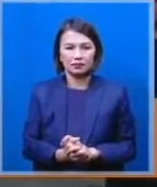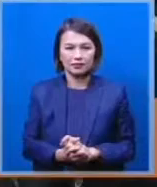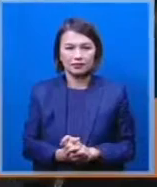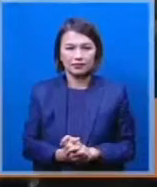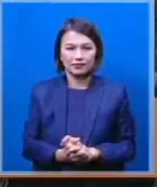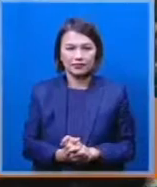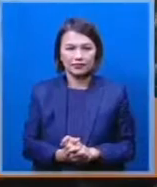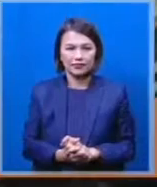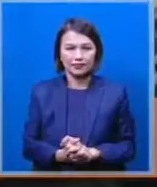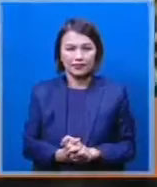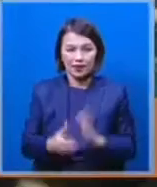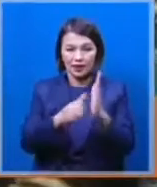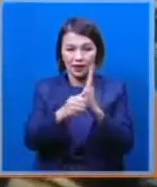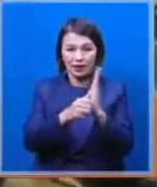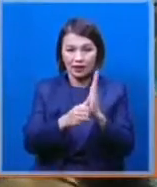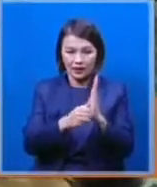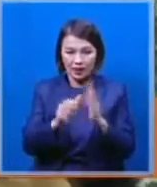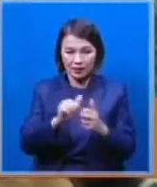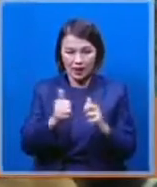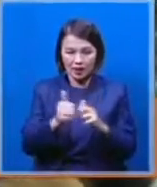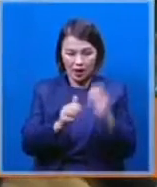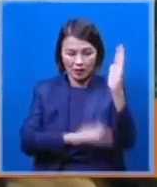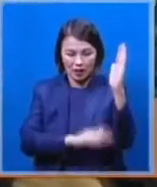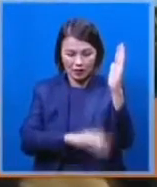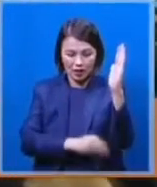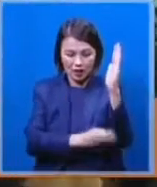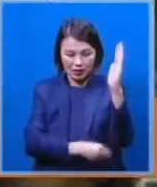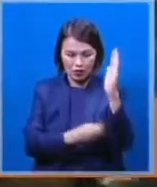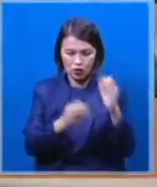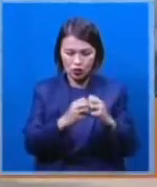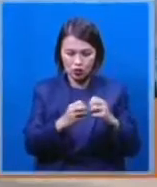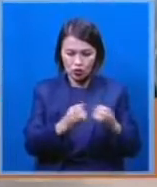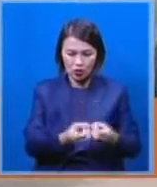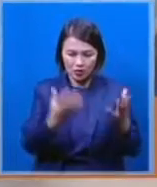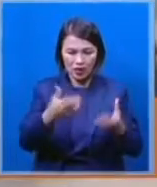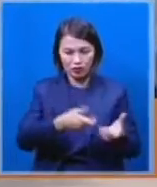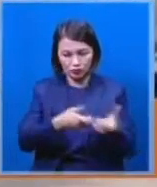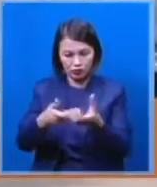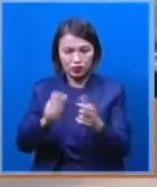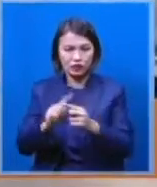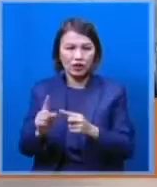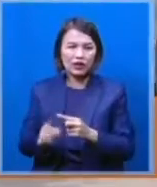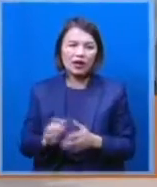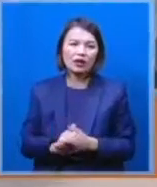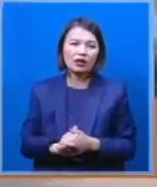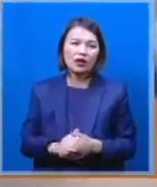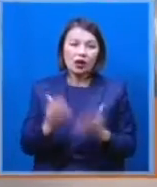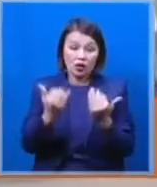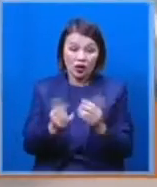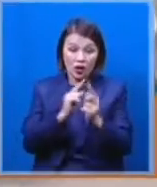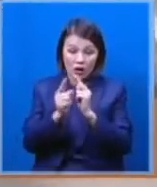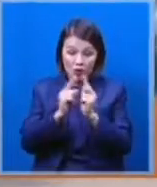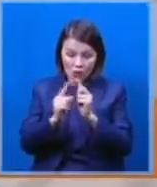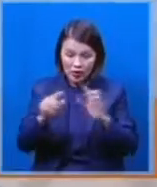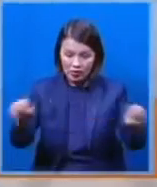ค่ะส่วนการแก้ไขปัญหาความไม่สงบในพื้นที่จังหวัดชายแดนภาคใต้นายกรัฐมนตรียืนยันนะคะว่าการพูดคุยสันติสุขยังค